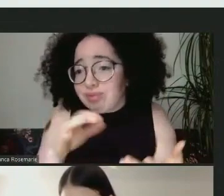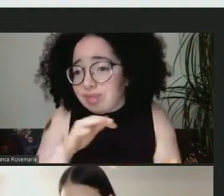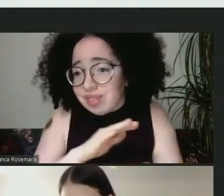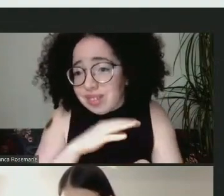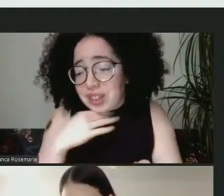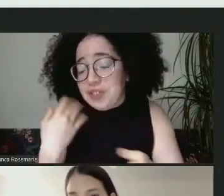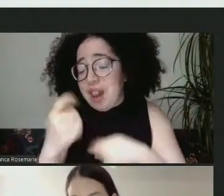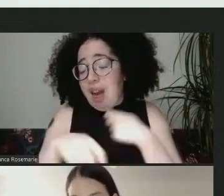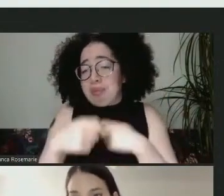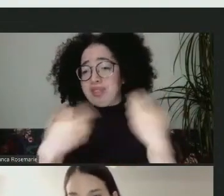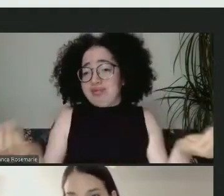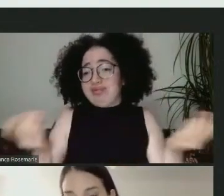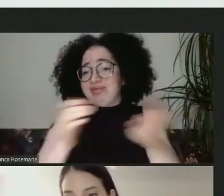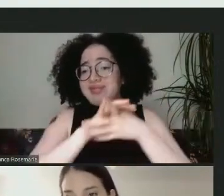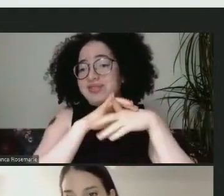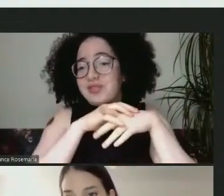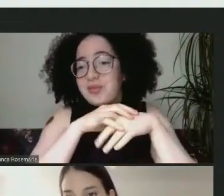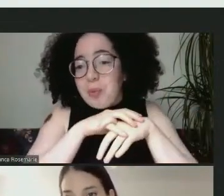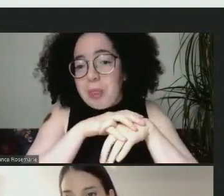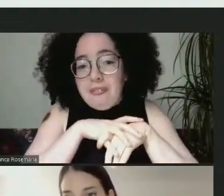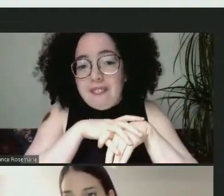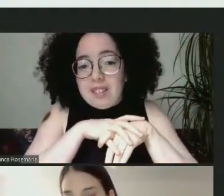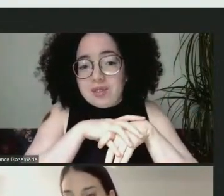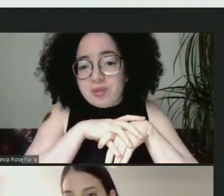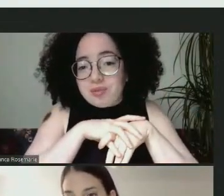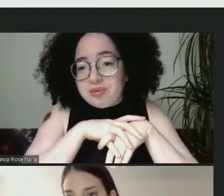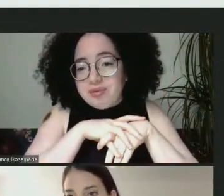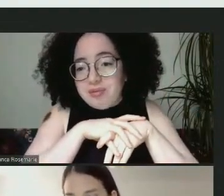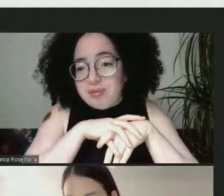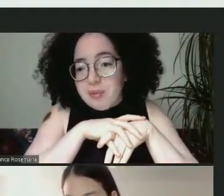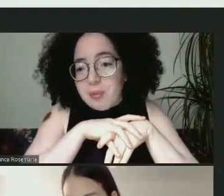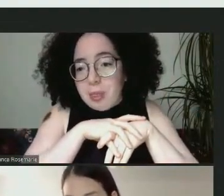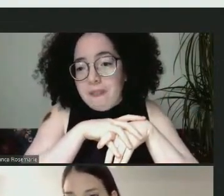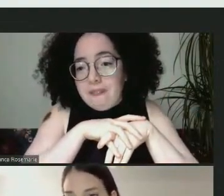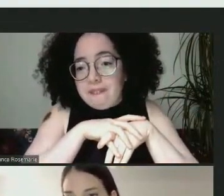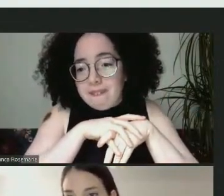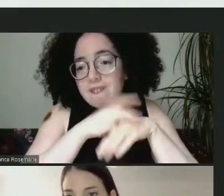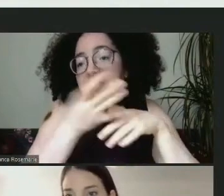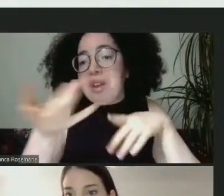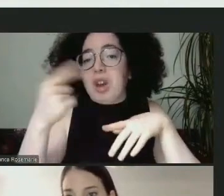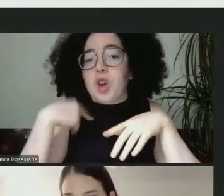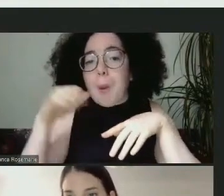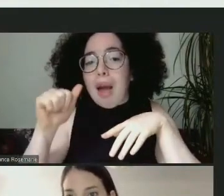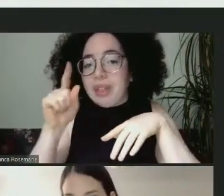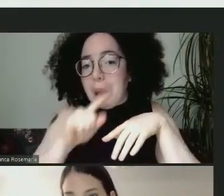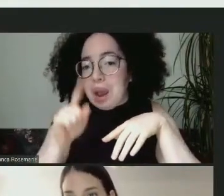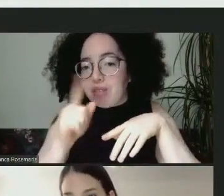erstellt. Also da braucht man auch nicht viel bearbeiten, das passiert dann einfach.